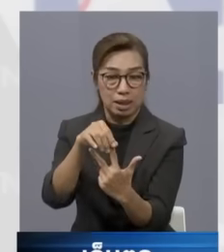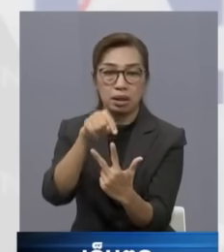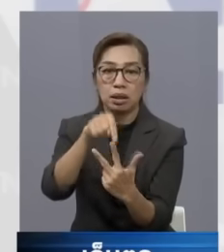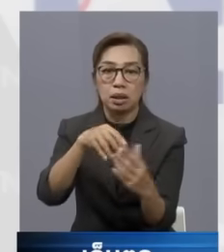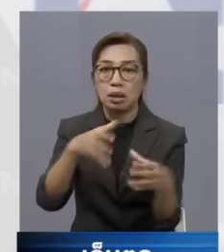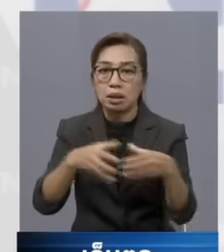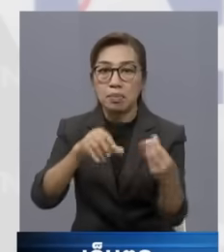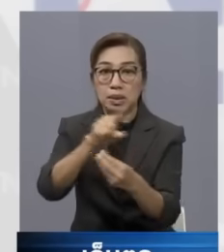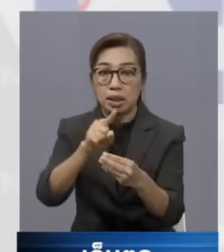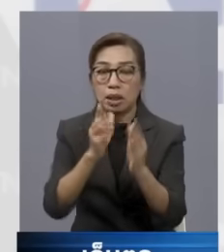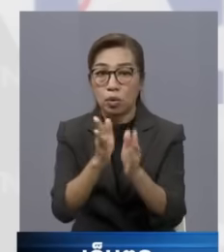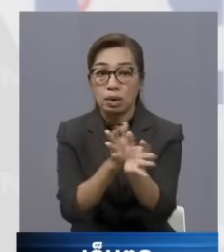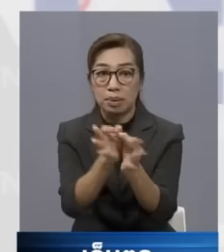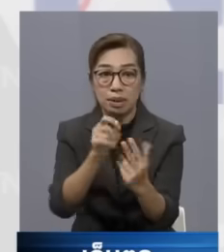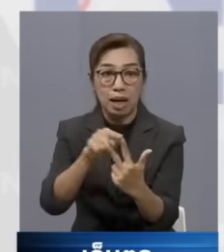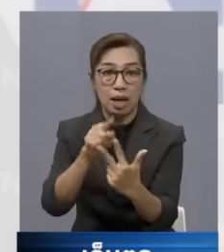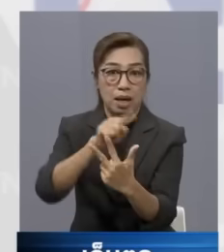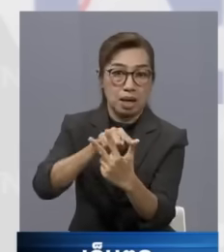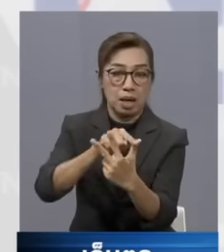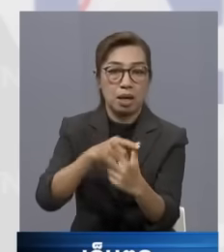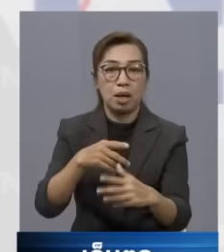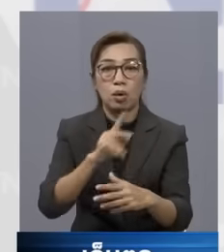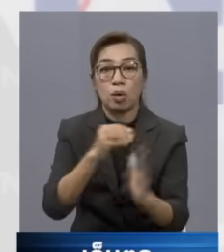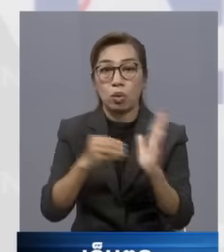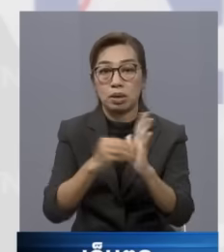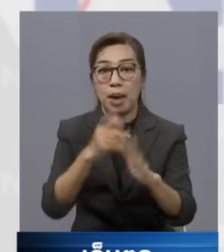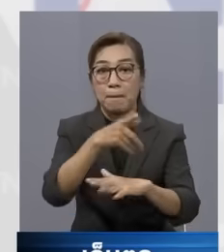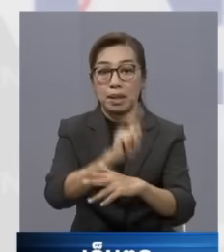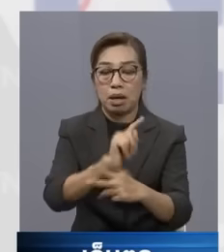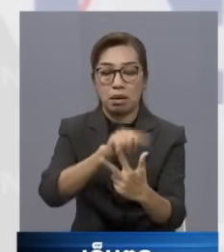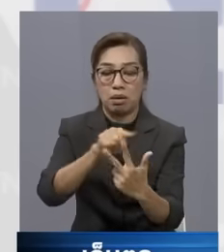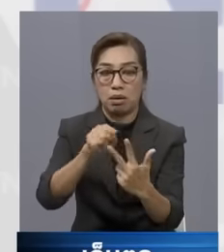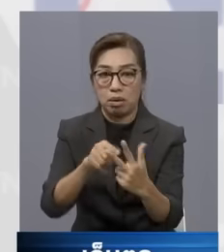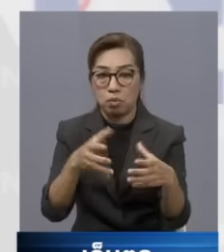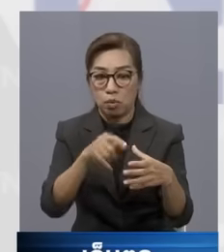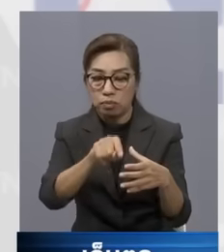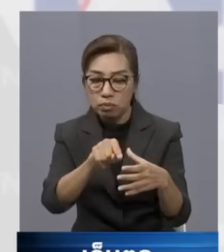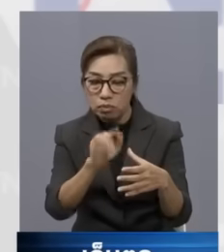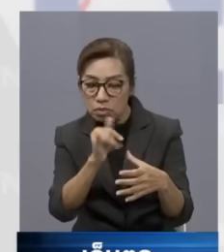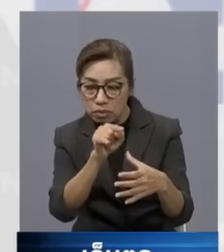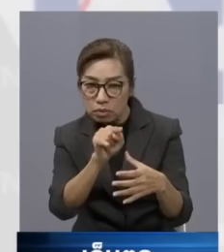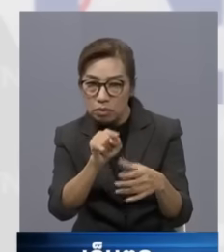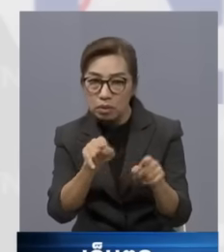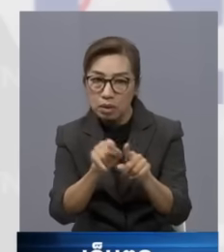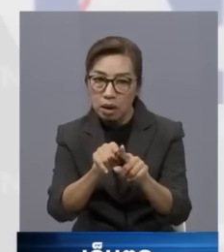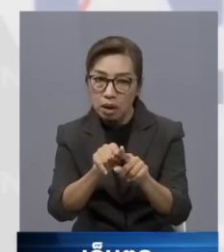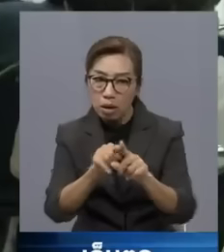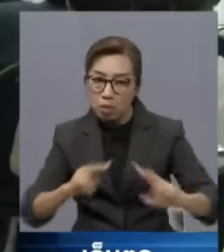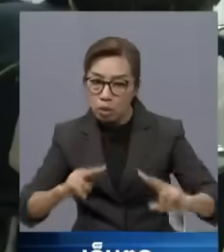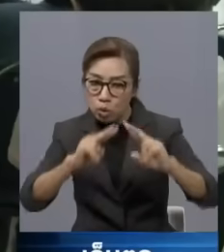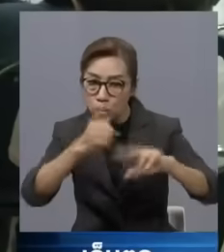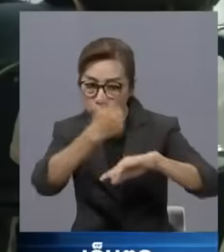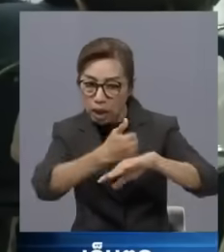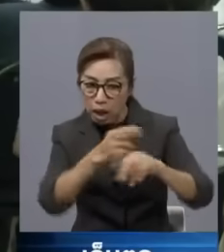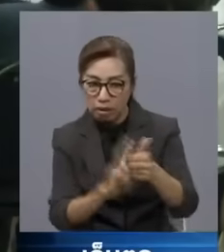ทีมเศรษฐกิจคุณพวงเพชรชุนละเอียดประธานกทมซึ่งก็อยู่ในโผล่กลุ่มแรกด้วยว่าถูกจะวางไปอยู่เก้าอี้ตรงจุด